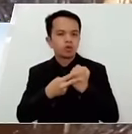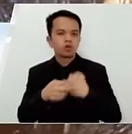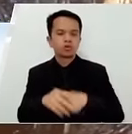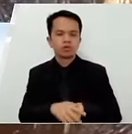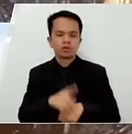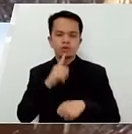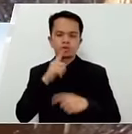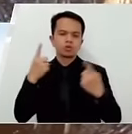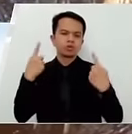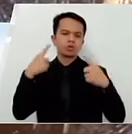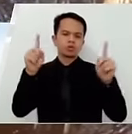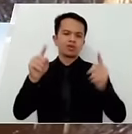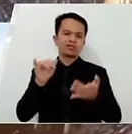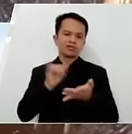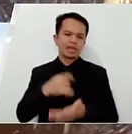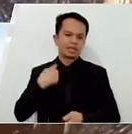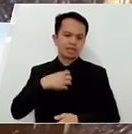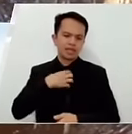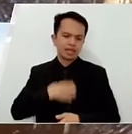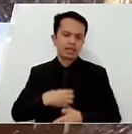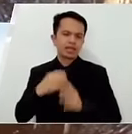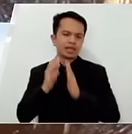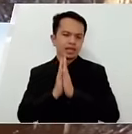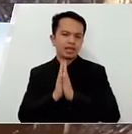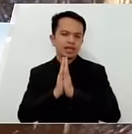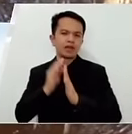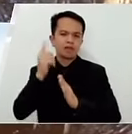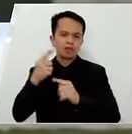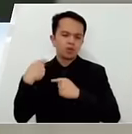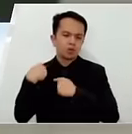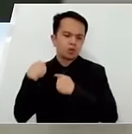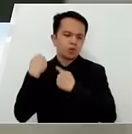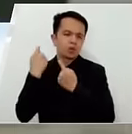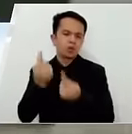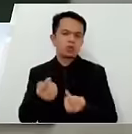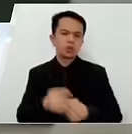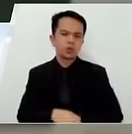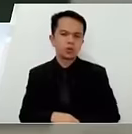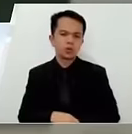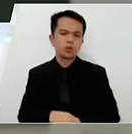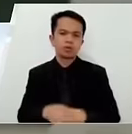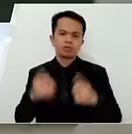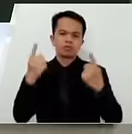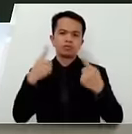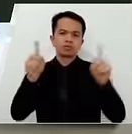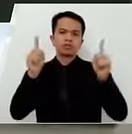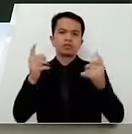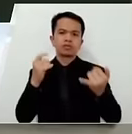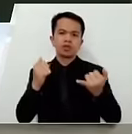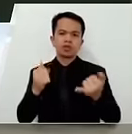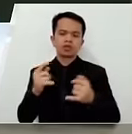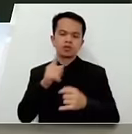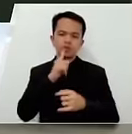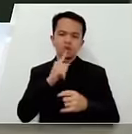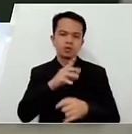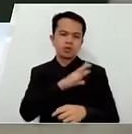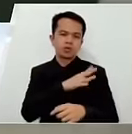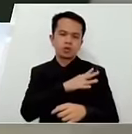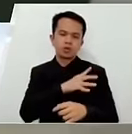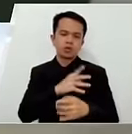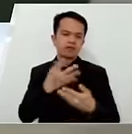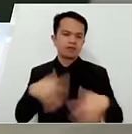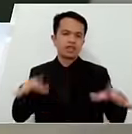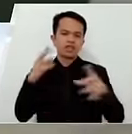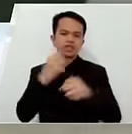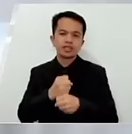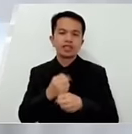been praying and waiting for so long. And finally, the long wait is over. Natutuwa kaming lahat sa